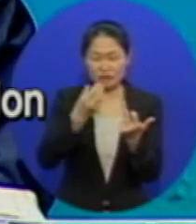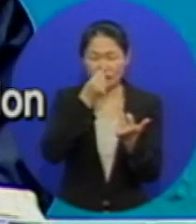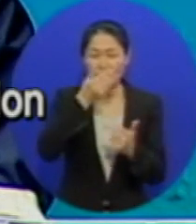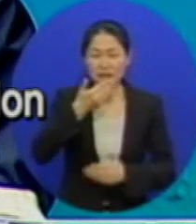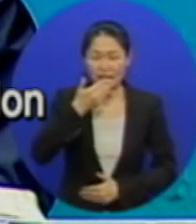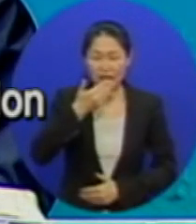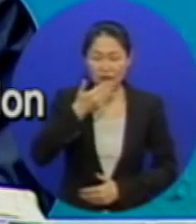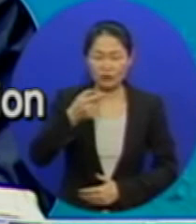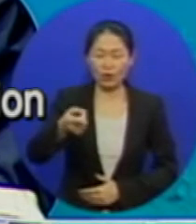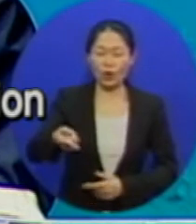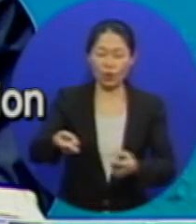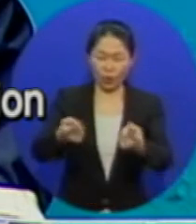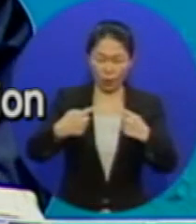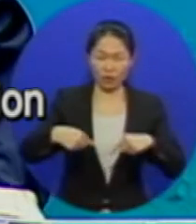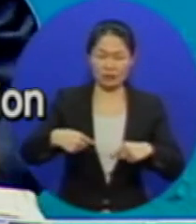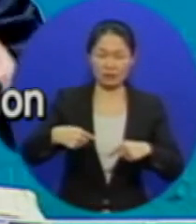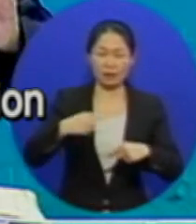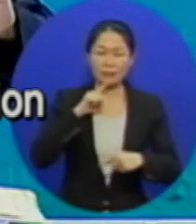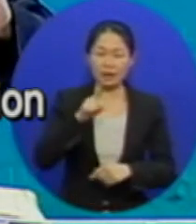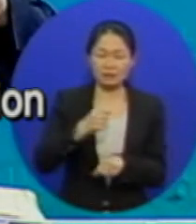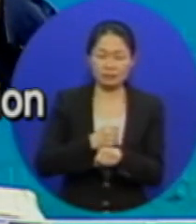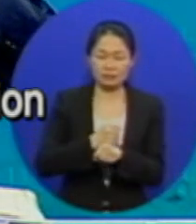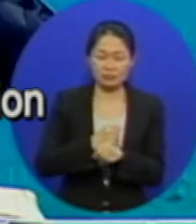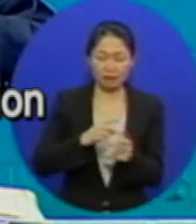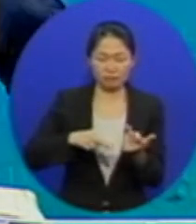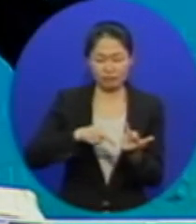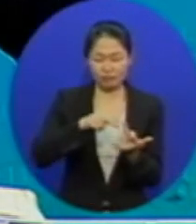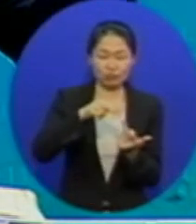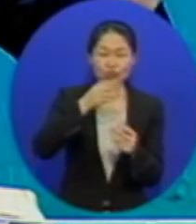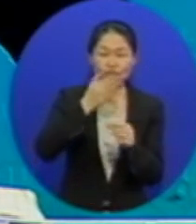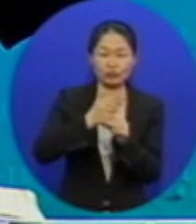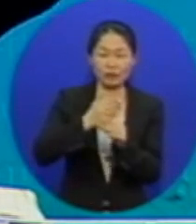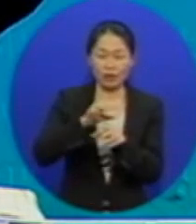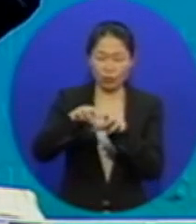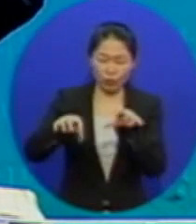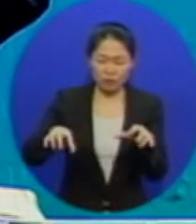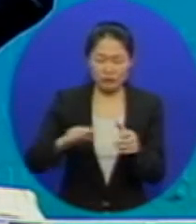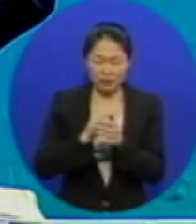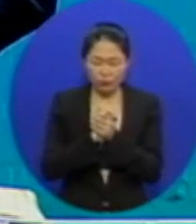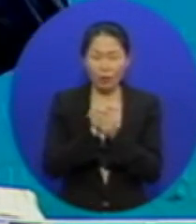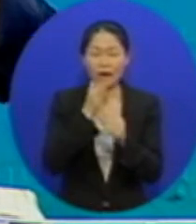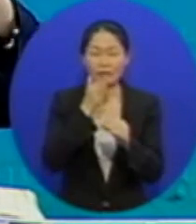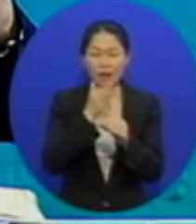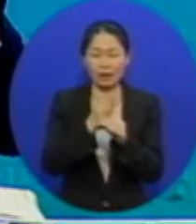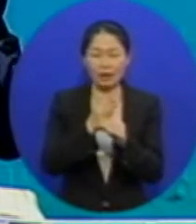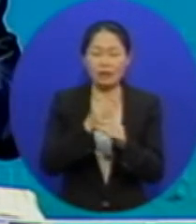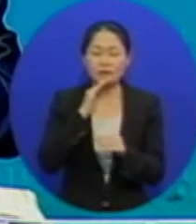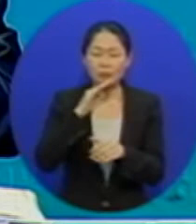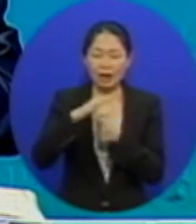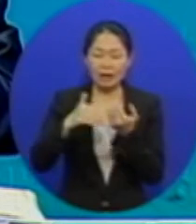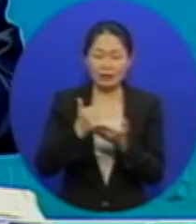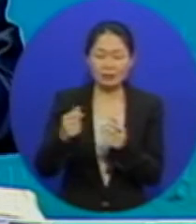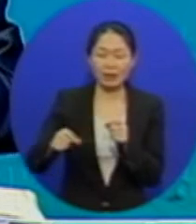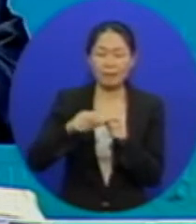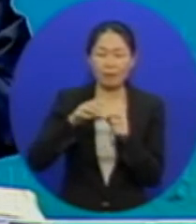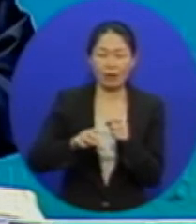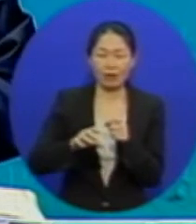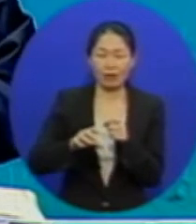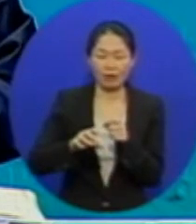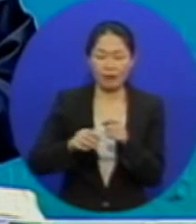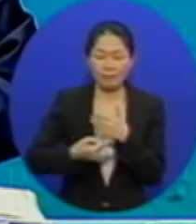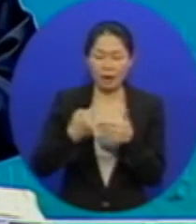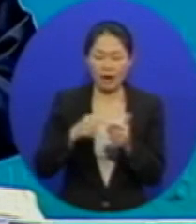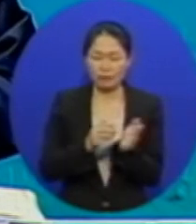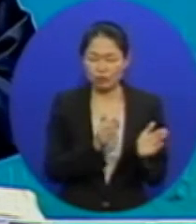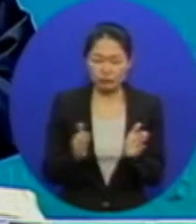올라 오시라고 했습니다 올라오시는 중에 곳곳에서 기도 하시다가 정말 하나님 앞에 마음의